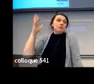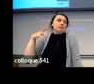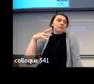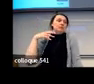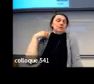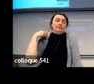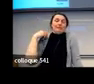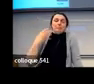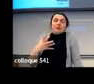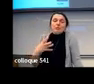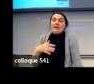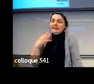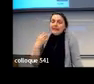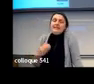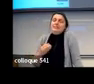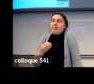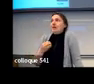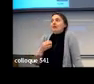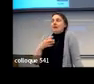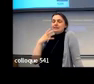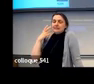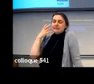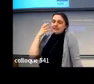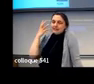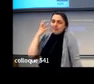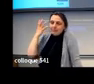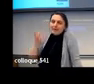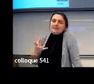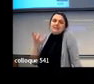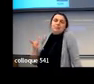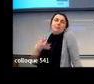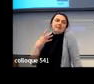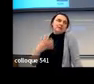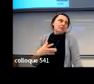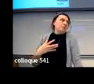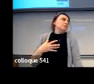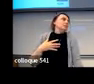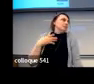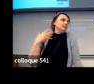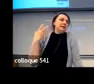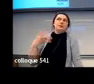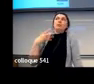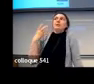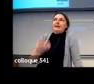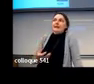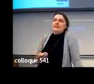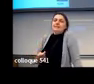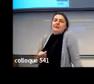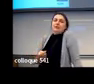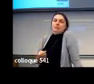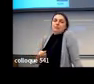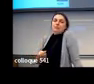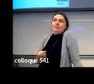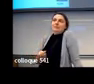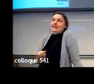louable là, que le fameux manuel, dès le départ, ça a été pensé pour prendre en compte, inclure la